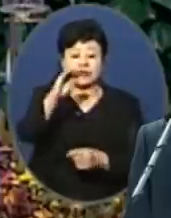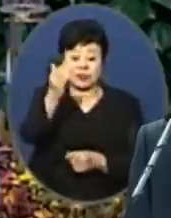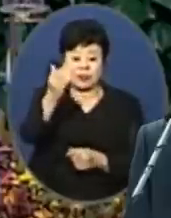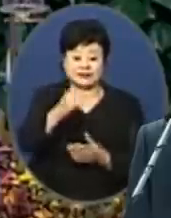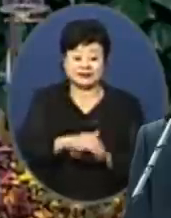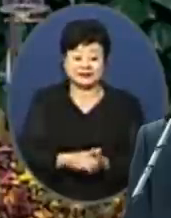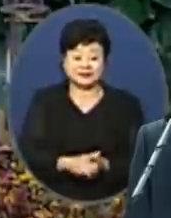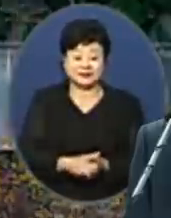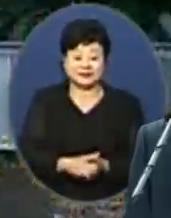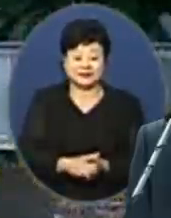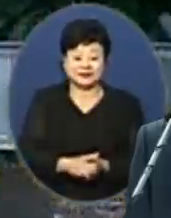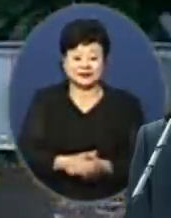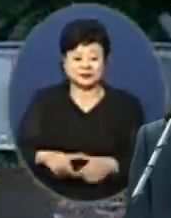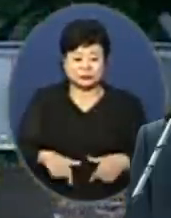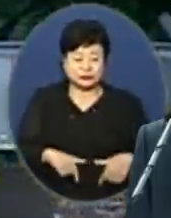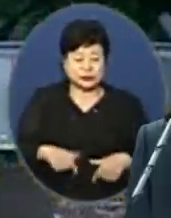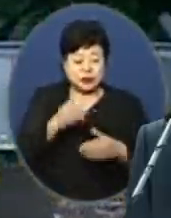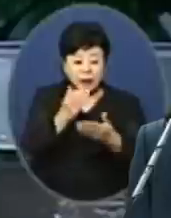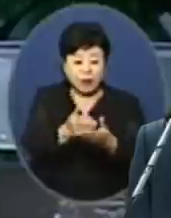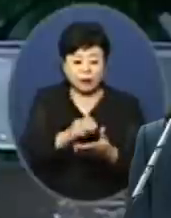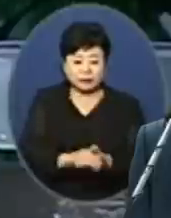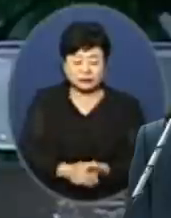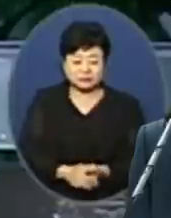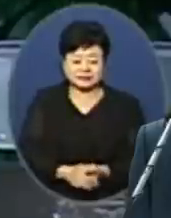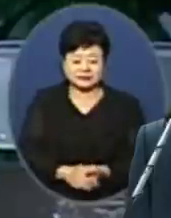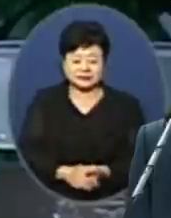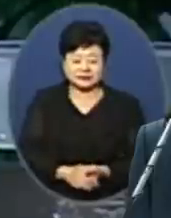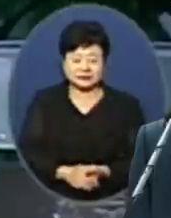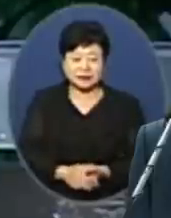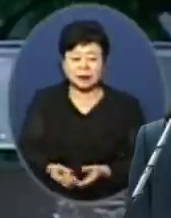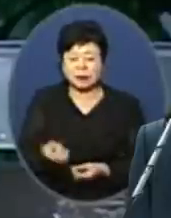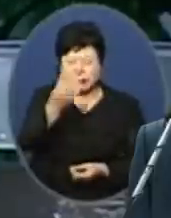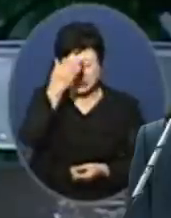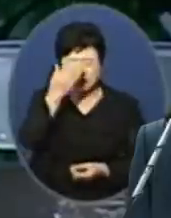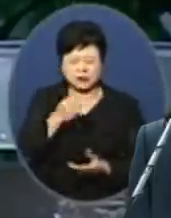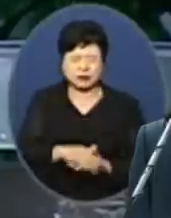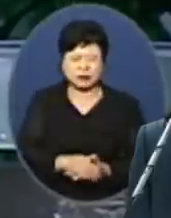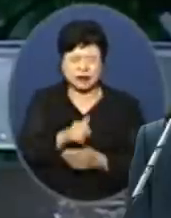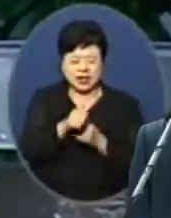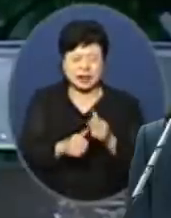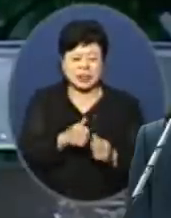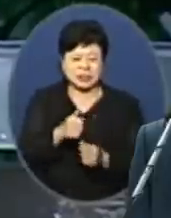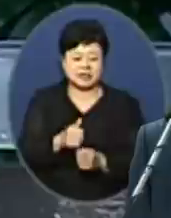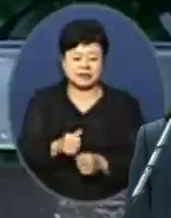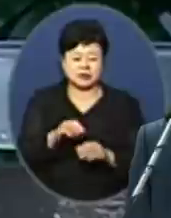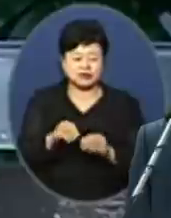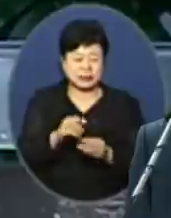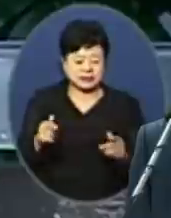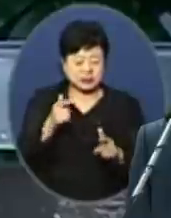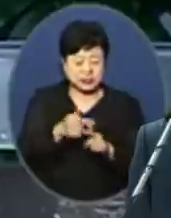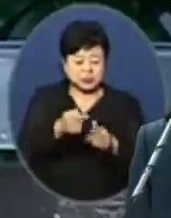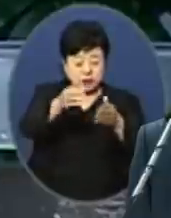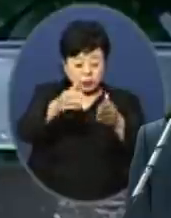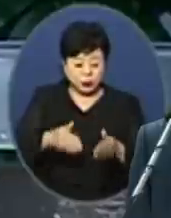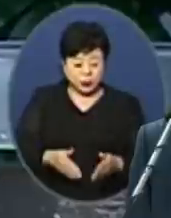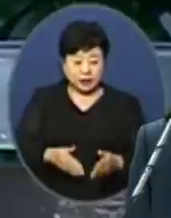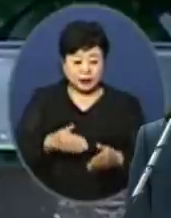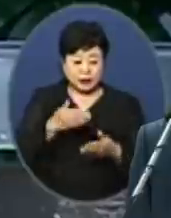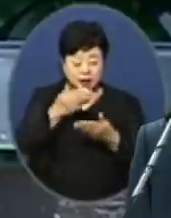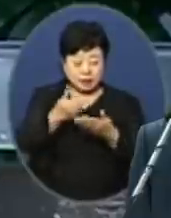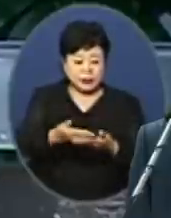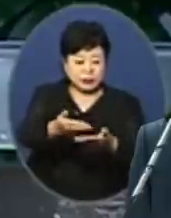것이라. 이젠 주저주저 하지 마라. 내가 못났어도 하나님이 중지시키지 않고 예수님을 통해서 오면